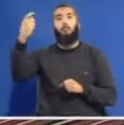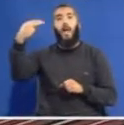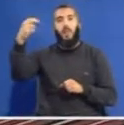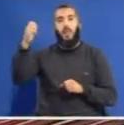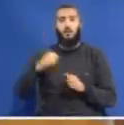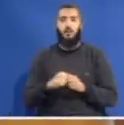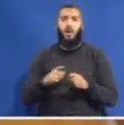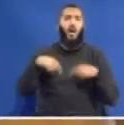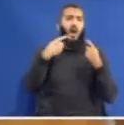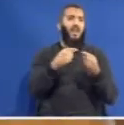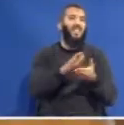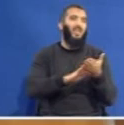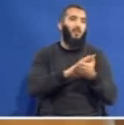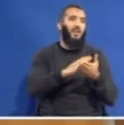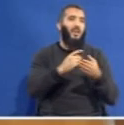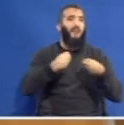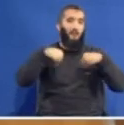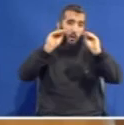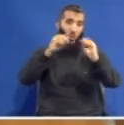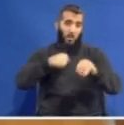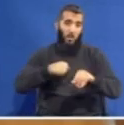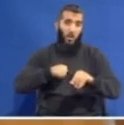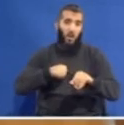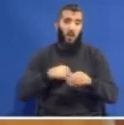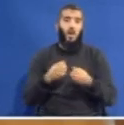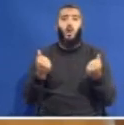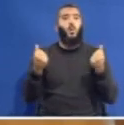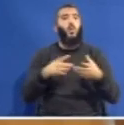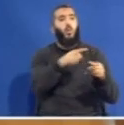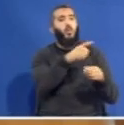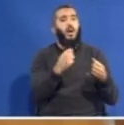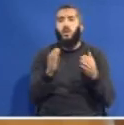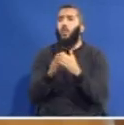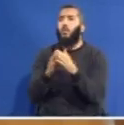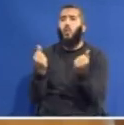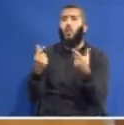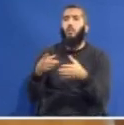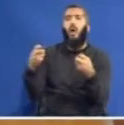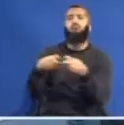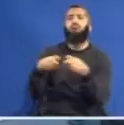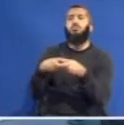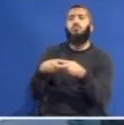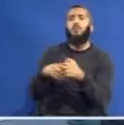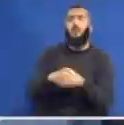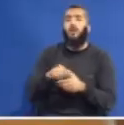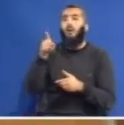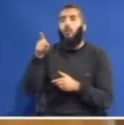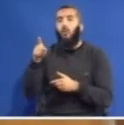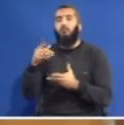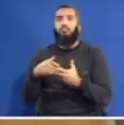يا عثمان بيعنا هذه البضاعة، بكم تريدون أبيعكم هذه البضاعة؟ فأخذت